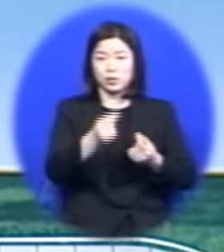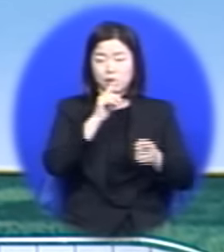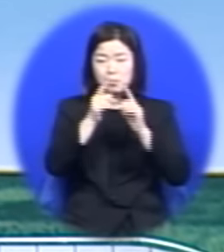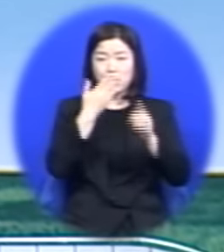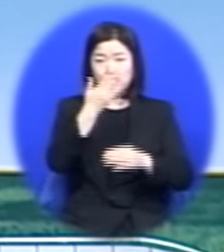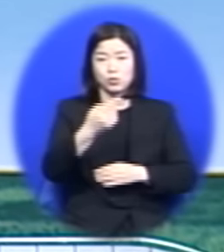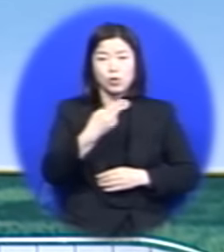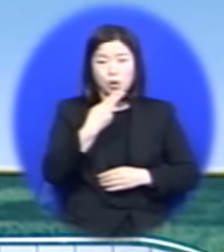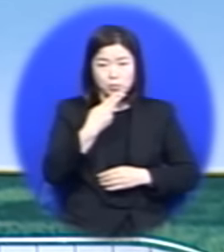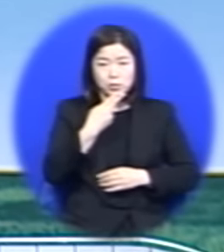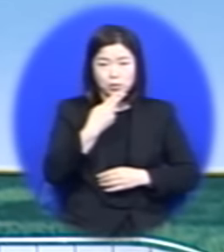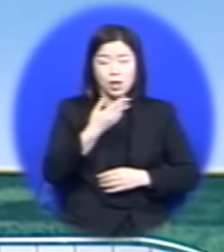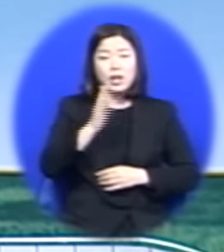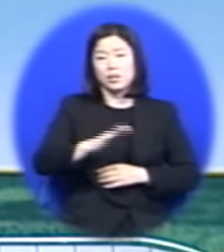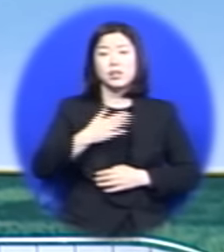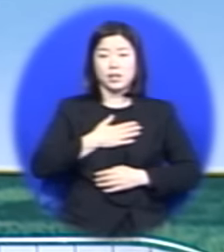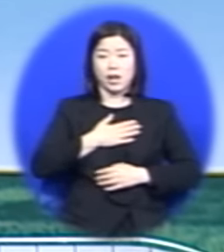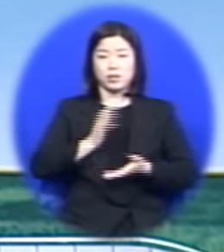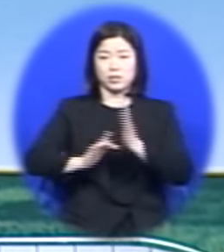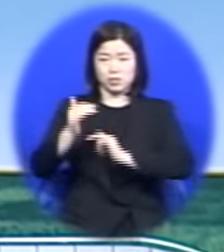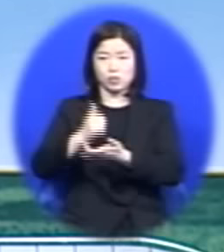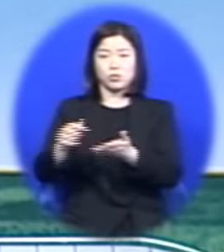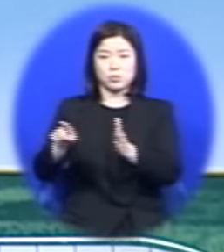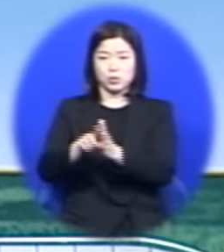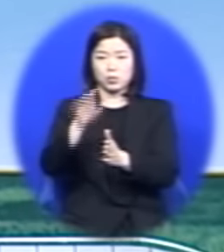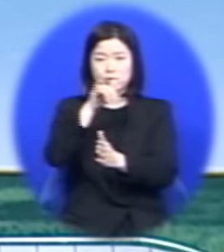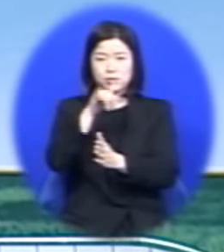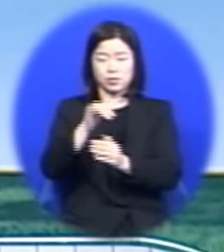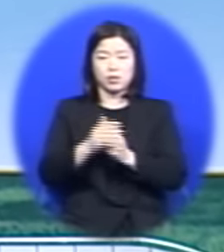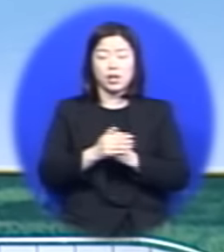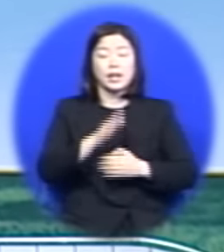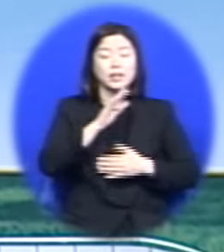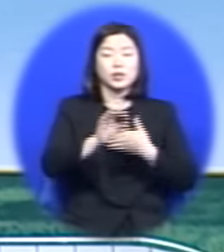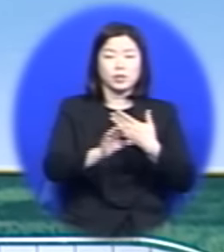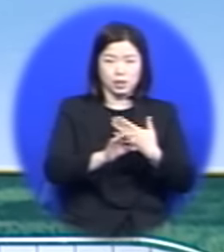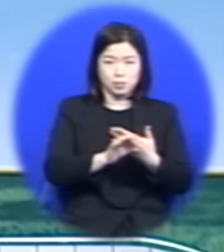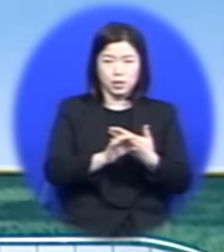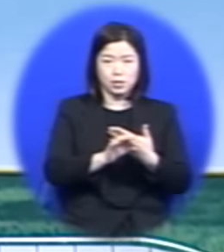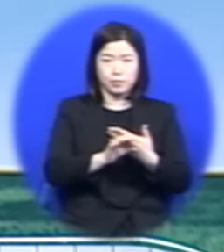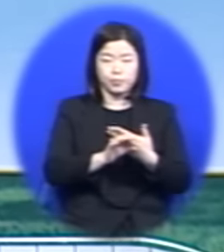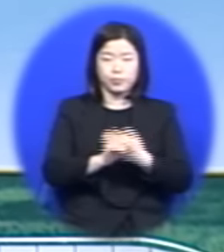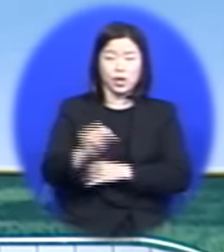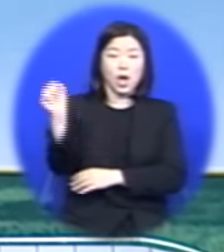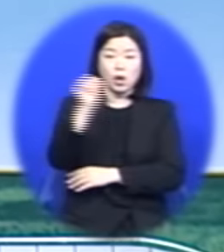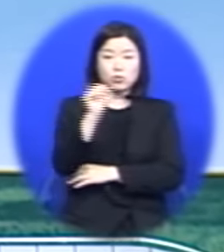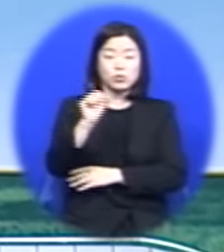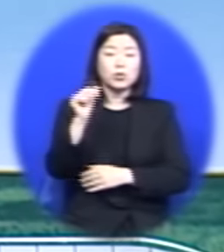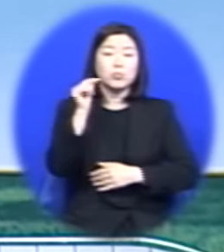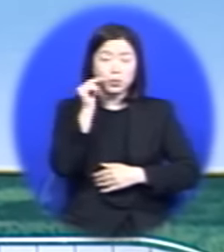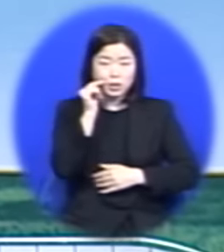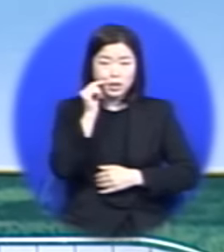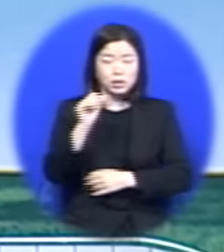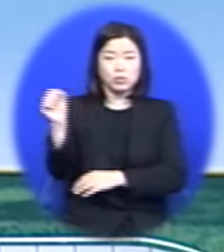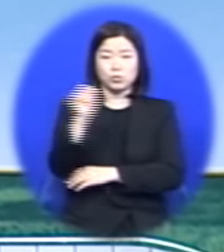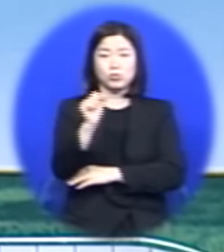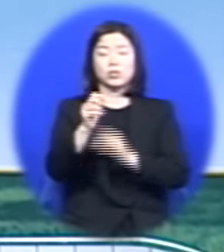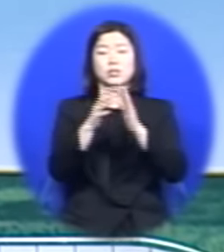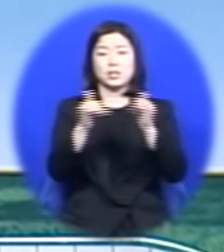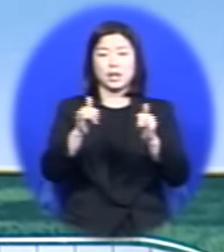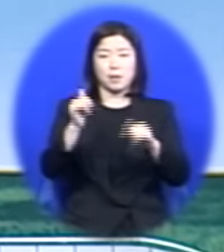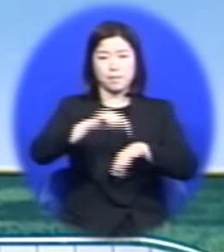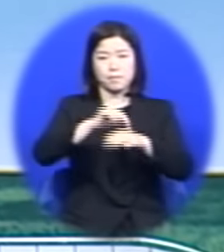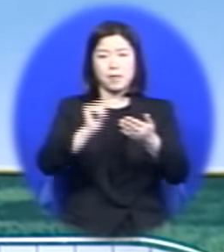없어, 그런데 나는 예수는 믿고 있어, 그렇다면 운전 못하는 운전기사 심정이 돼야